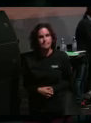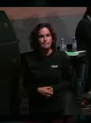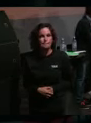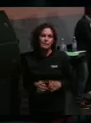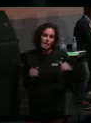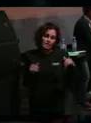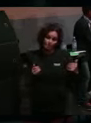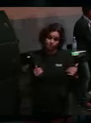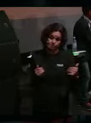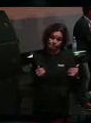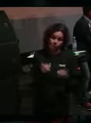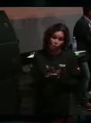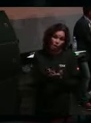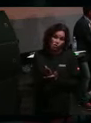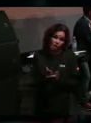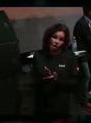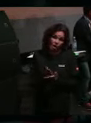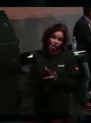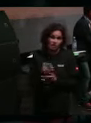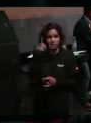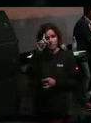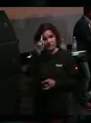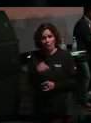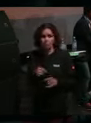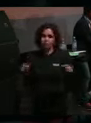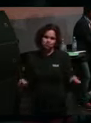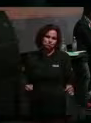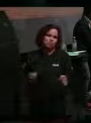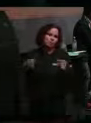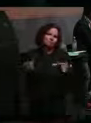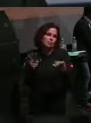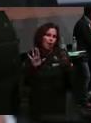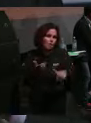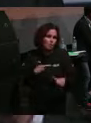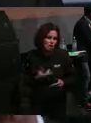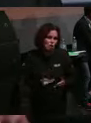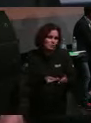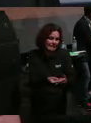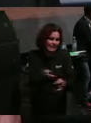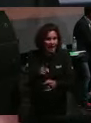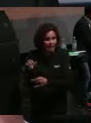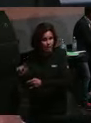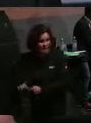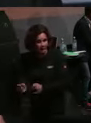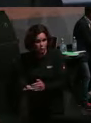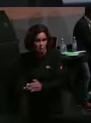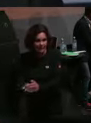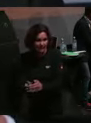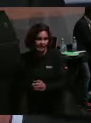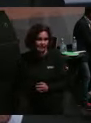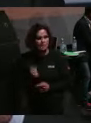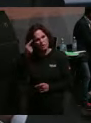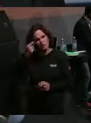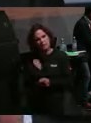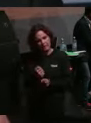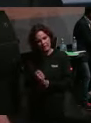Ja, altså, årsaken kan en sikkert begynne å krangle om det var for mye subsidier eller for lite. Men jeg tror i alle fall at hvis